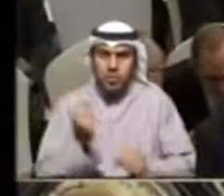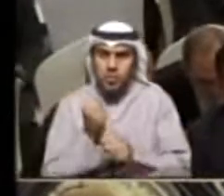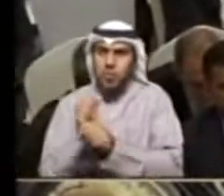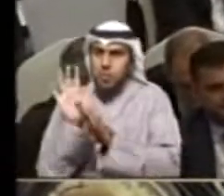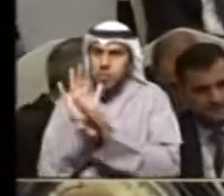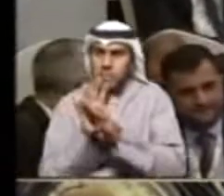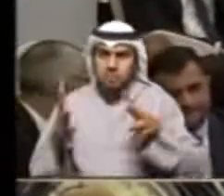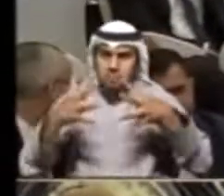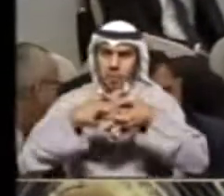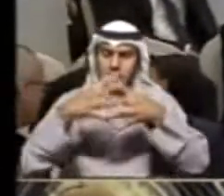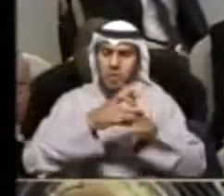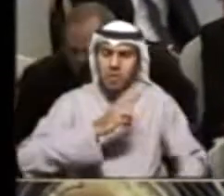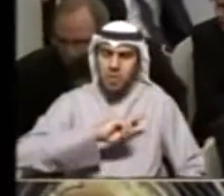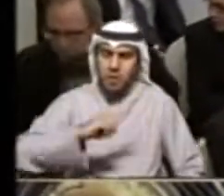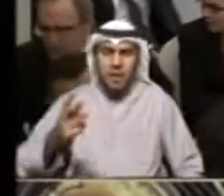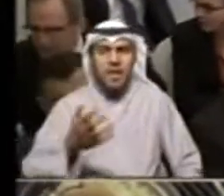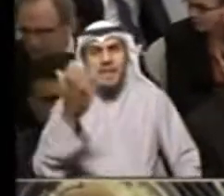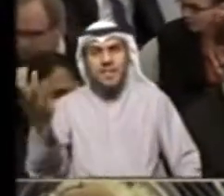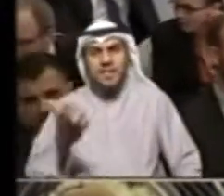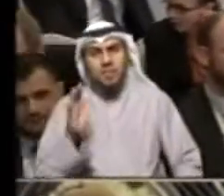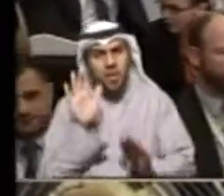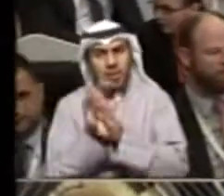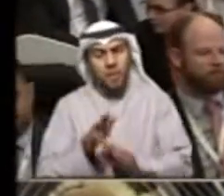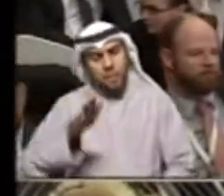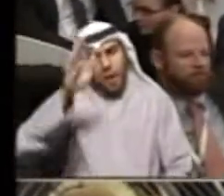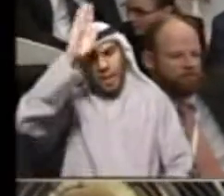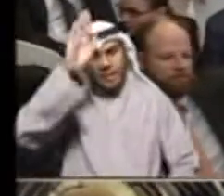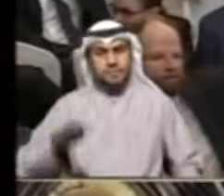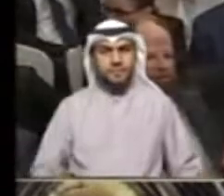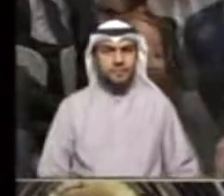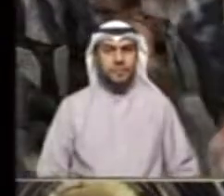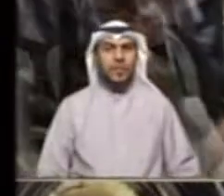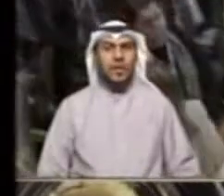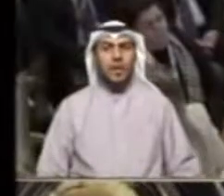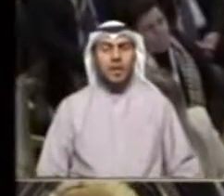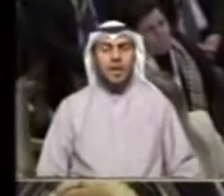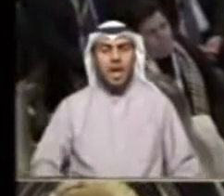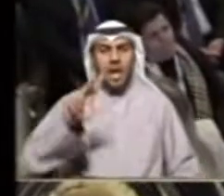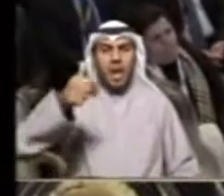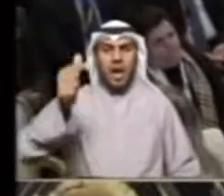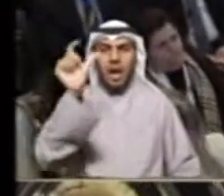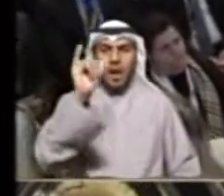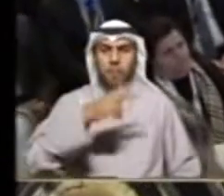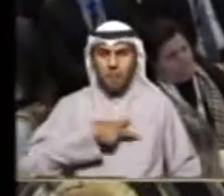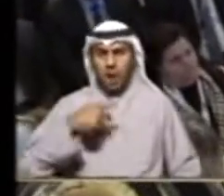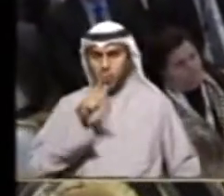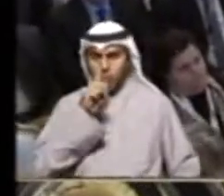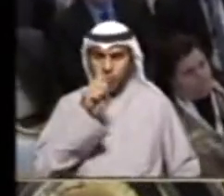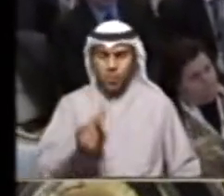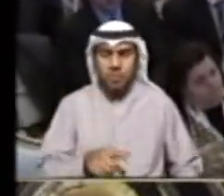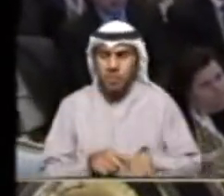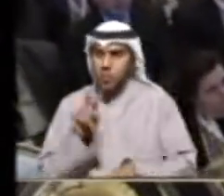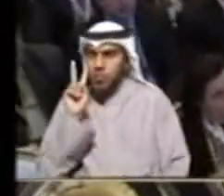الدعم الذي يتلقاه المستثمرون فيها. وبيّن الغانم أن البرنامج أيضا غني بالشخصيات